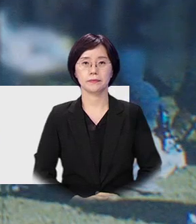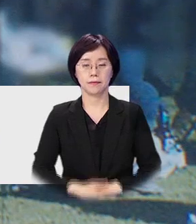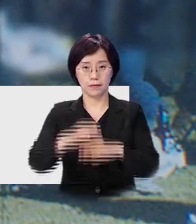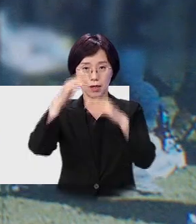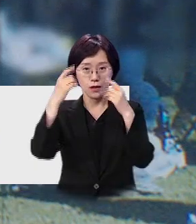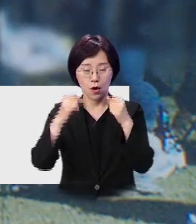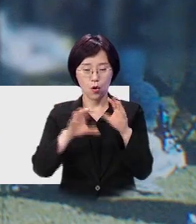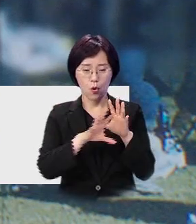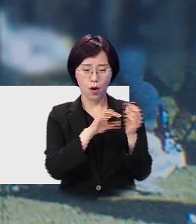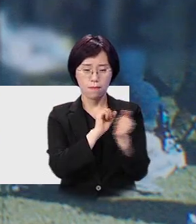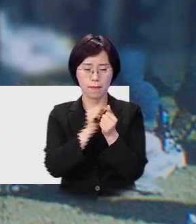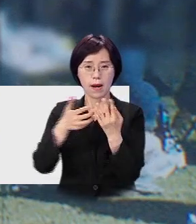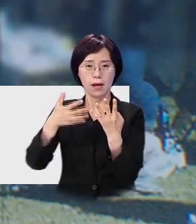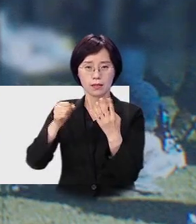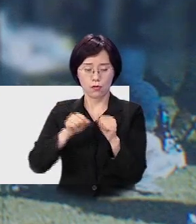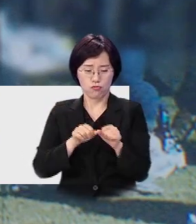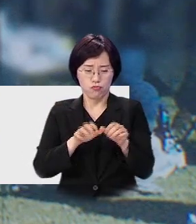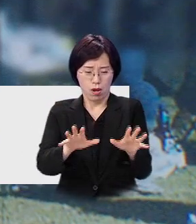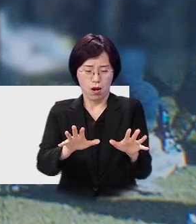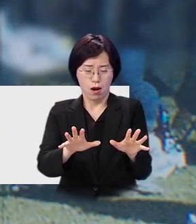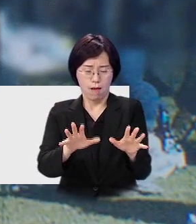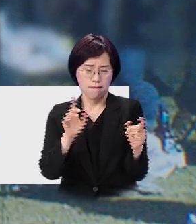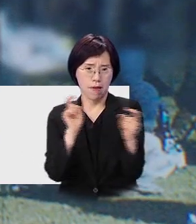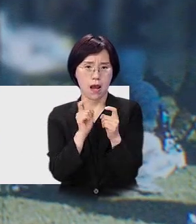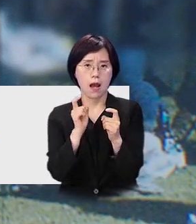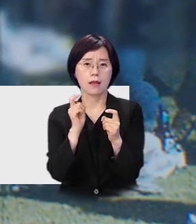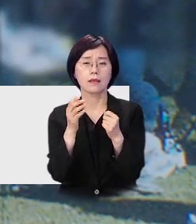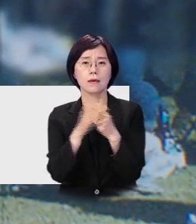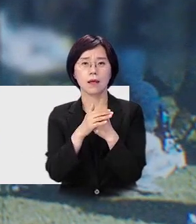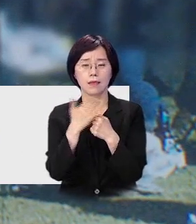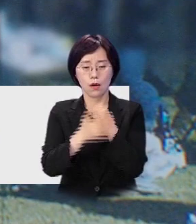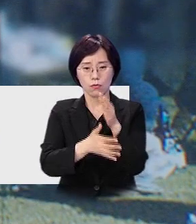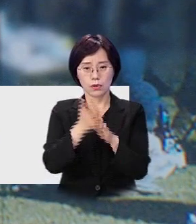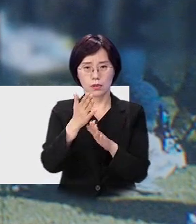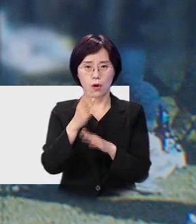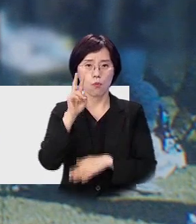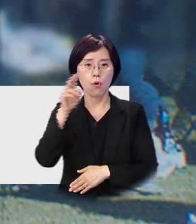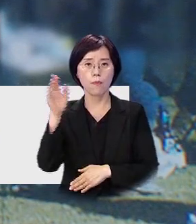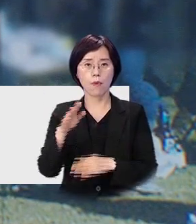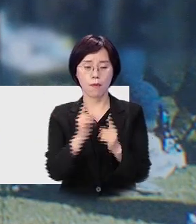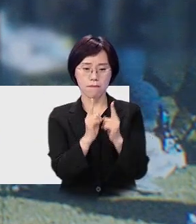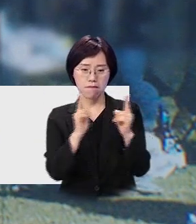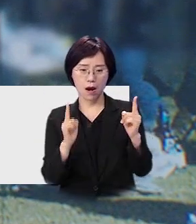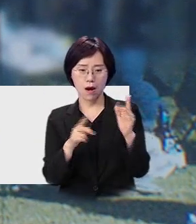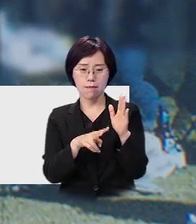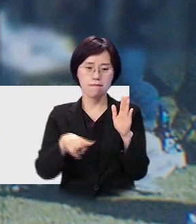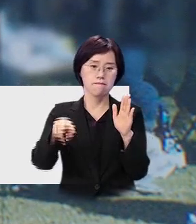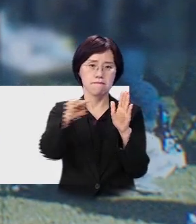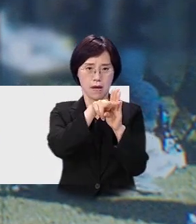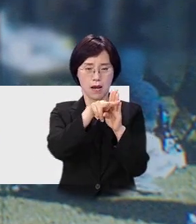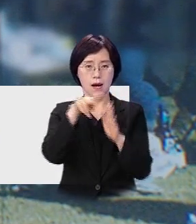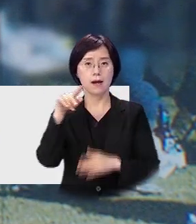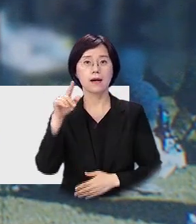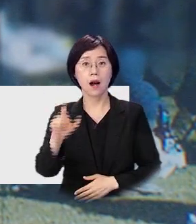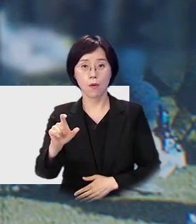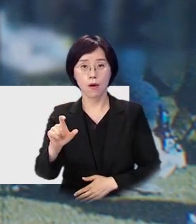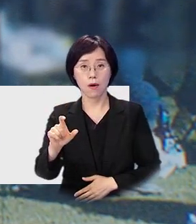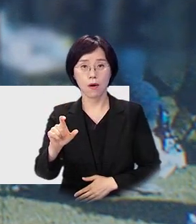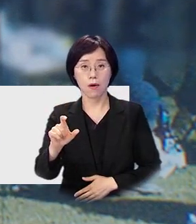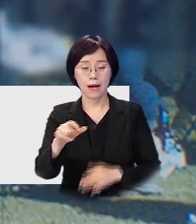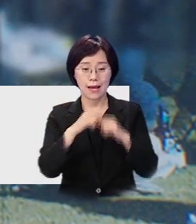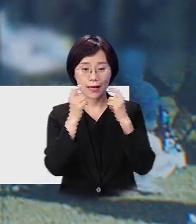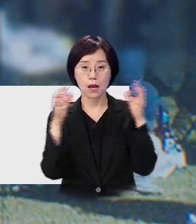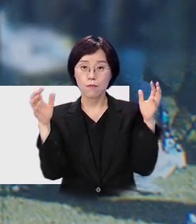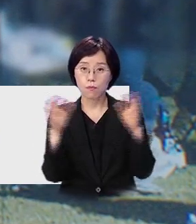자, 이처럼 코로나19 4차 유행이 현실화되면서 대구에서도 모레부터 사회적 거리 두기가 2단계로 강화됩니다.